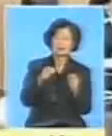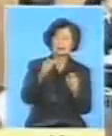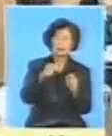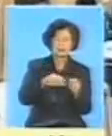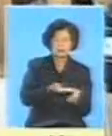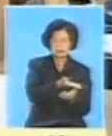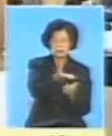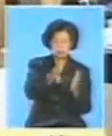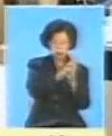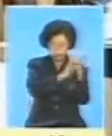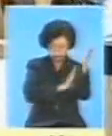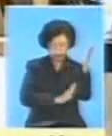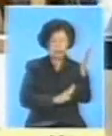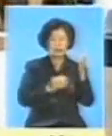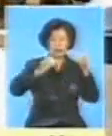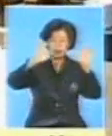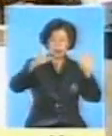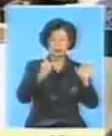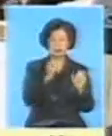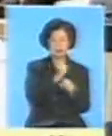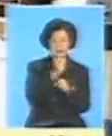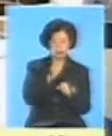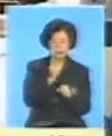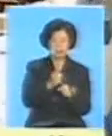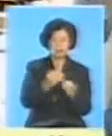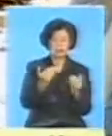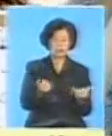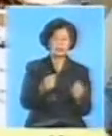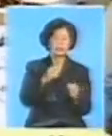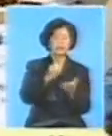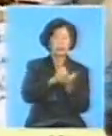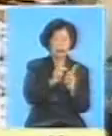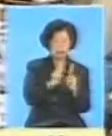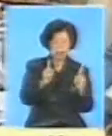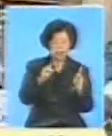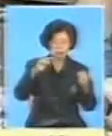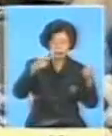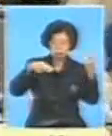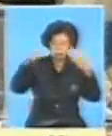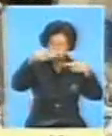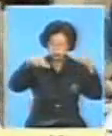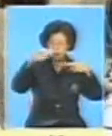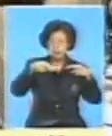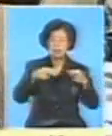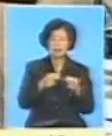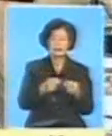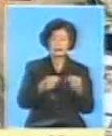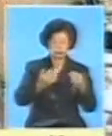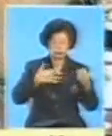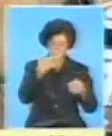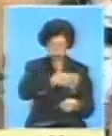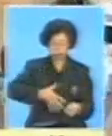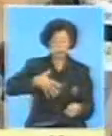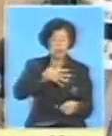าพรัฐบาลใช้ความสำคัญอย่างจริงจังนะครับวันนี้ก็จะจัดตั้งคณะกรรมการดูแลในส่วนของเงินประกันสุขภาพทั้ง